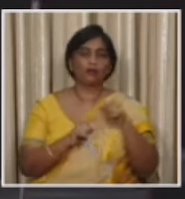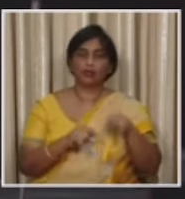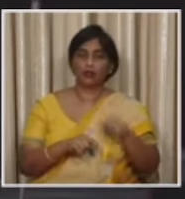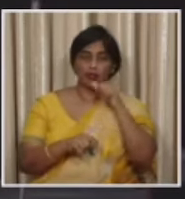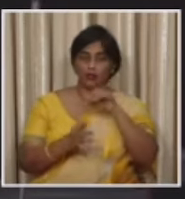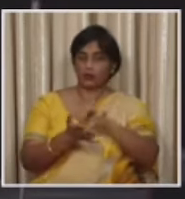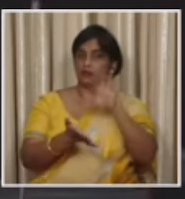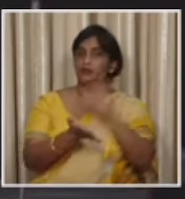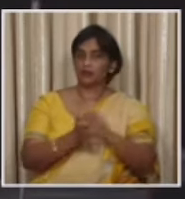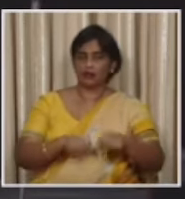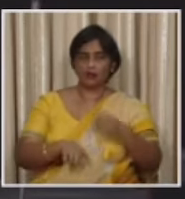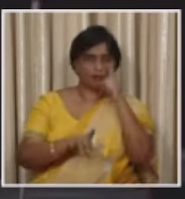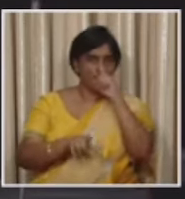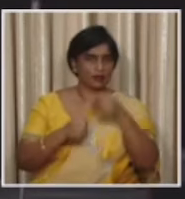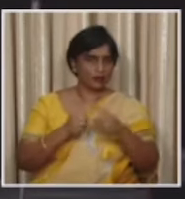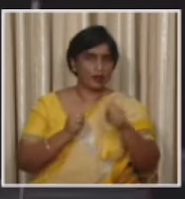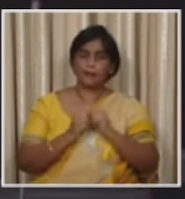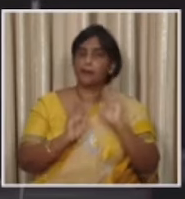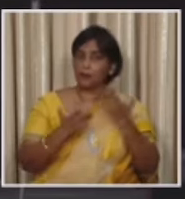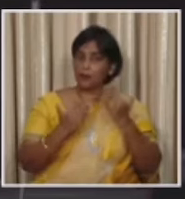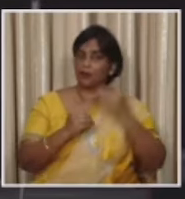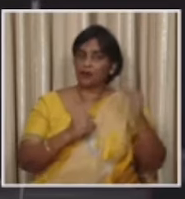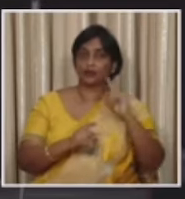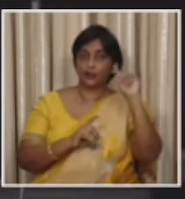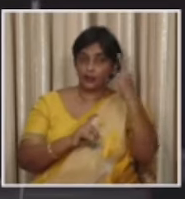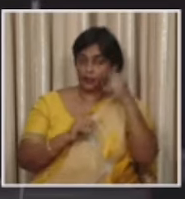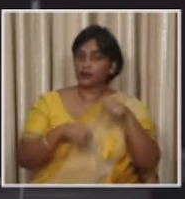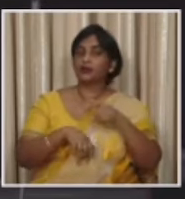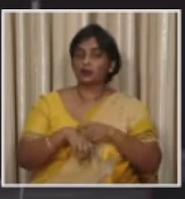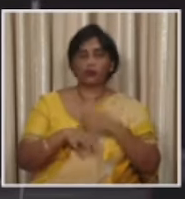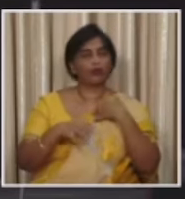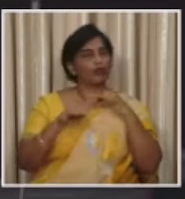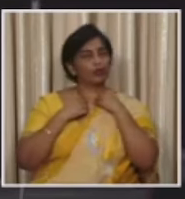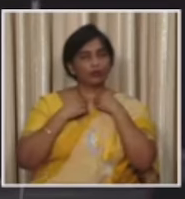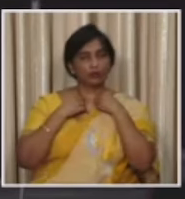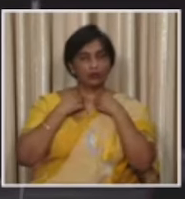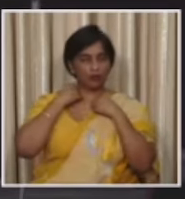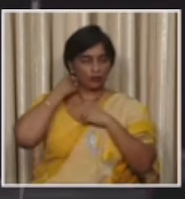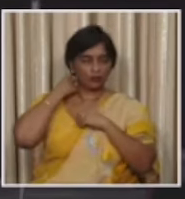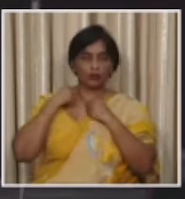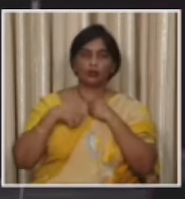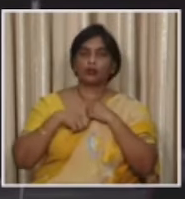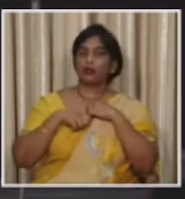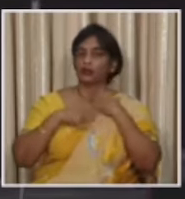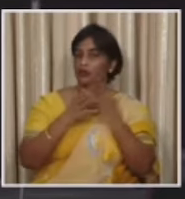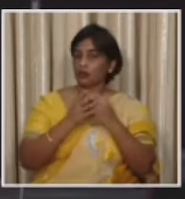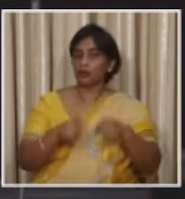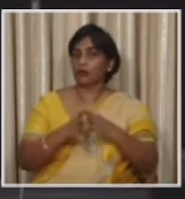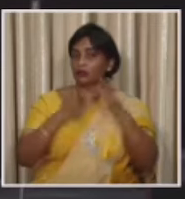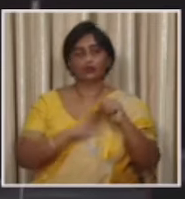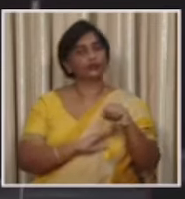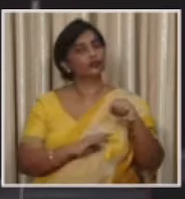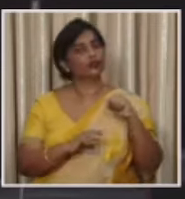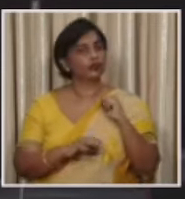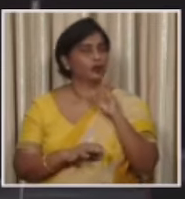සහතික කිරීමේ වටේ මේ මාසේ ආරම්භ වුණාට පස්සේ පළවෙනි වටේ තිබිච්ච දුර්වලතාවත් නැති වෙලා මීට වඩා ශක්තිමත්,